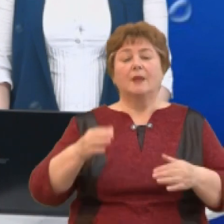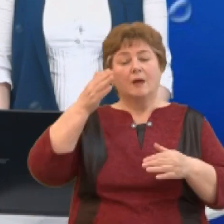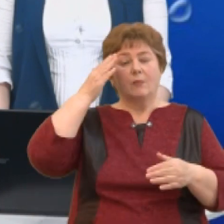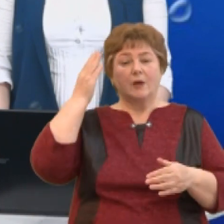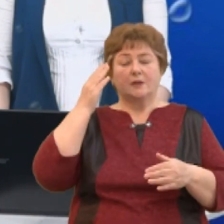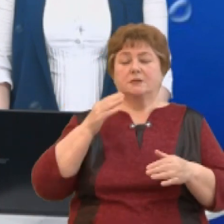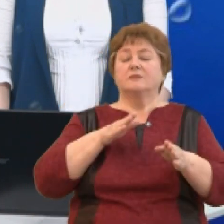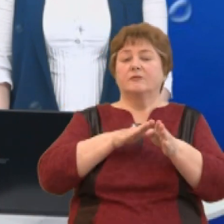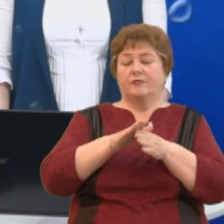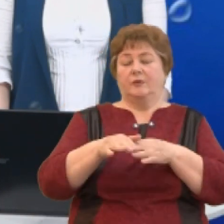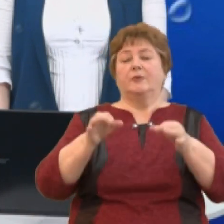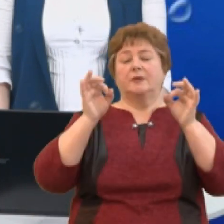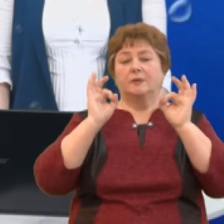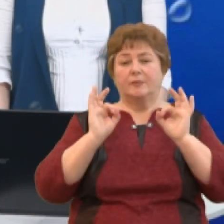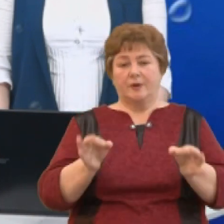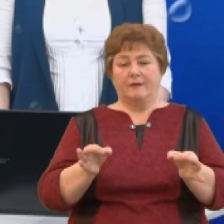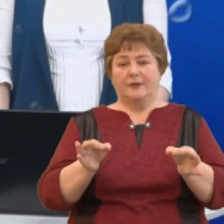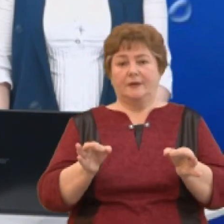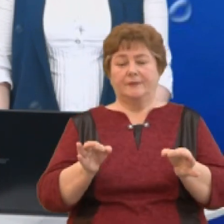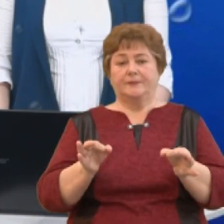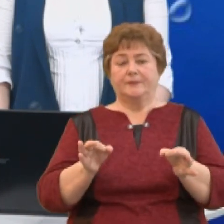Молодцы! Вы справились с этим заданием.